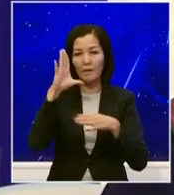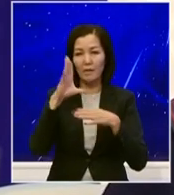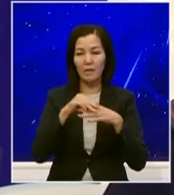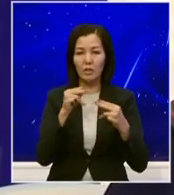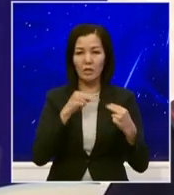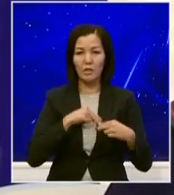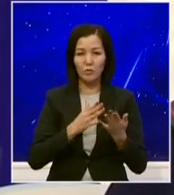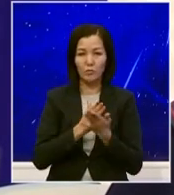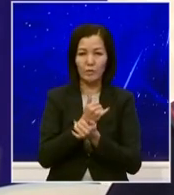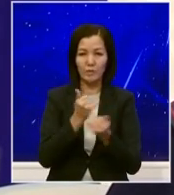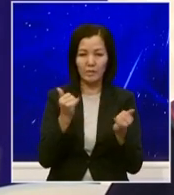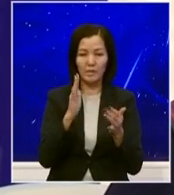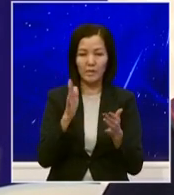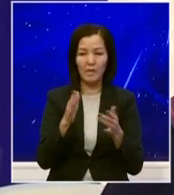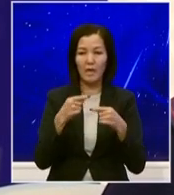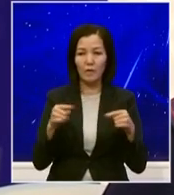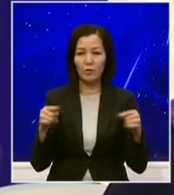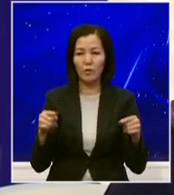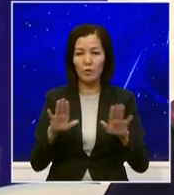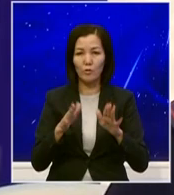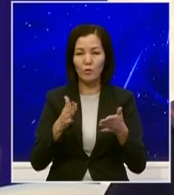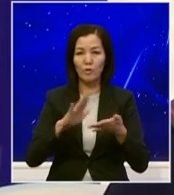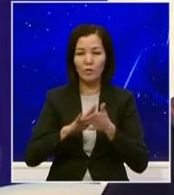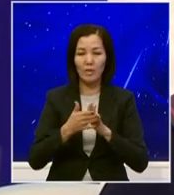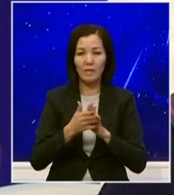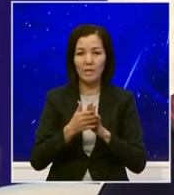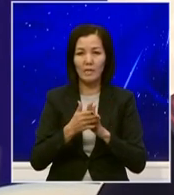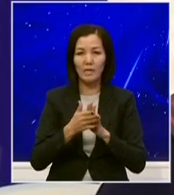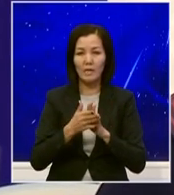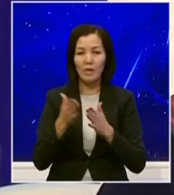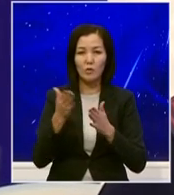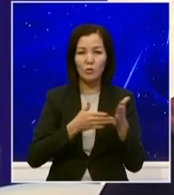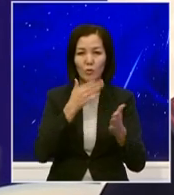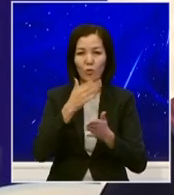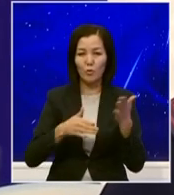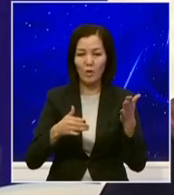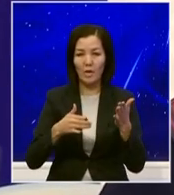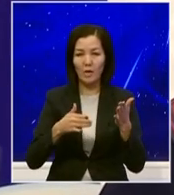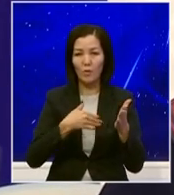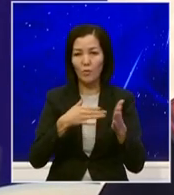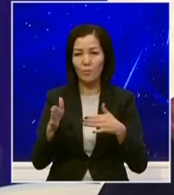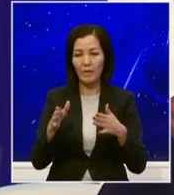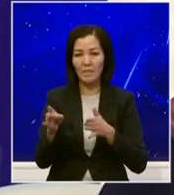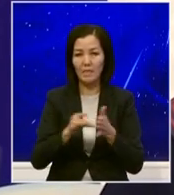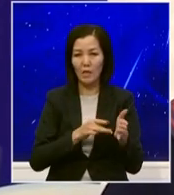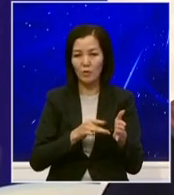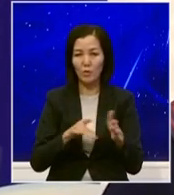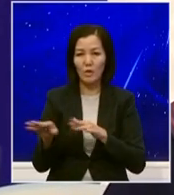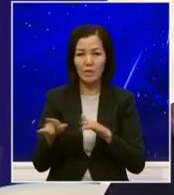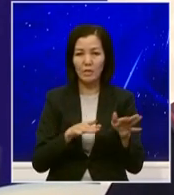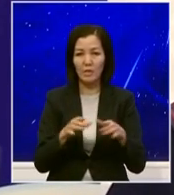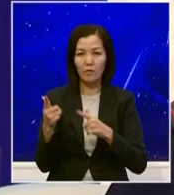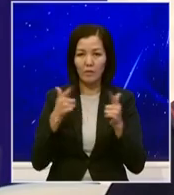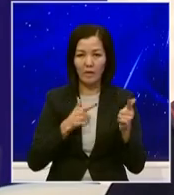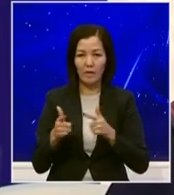тәулік бойы әр түрлі төтенше жағдайларды жоюға шұғыл түрде шығуға